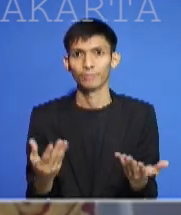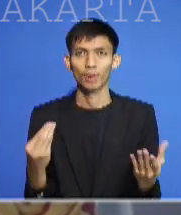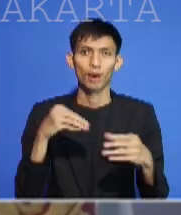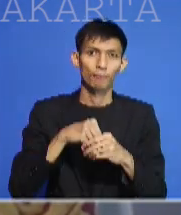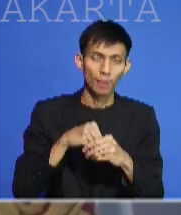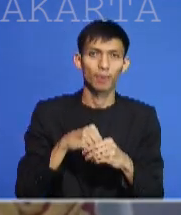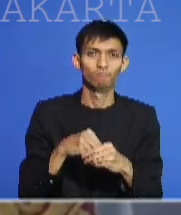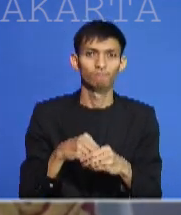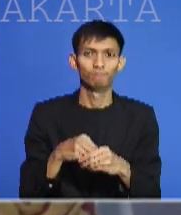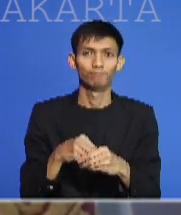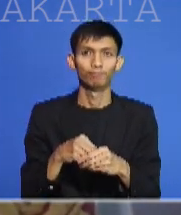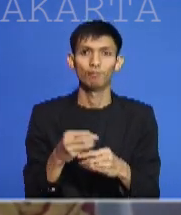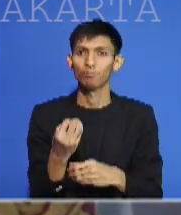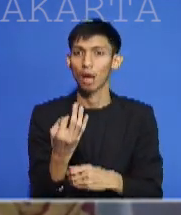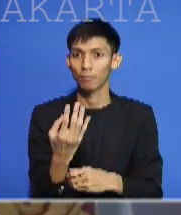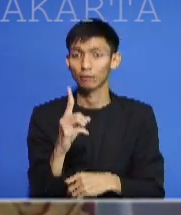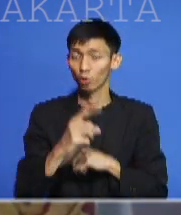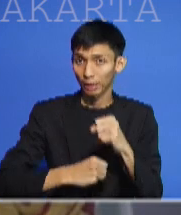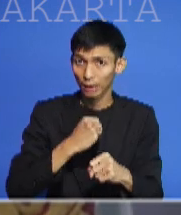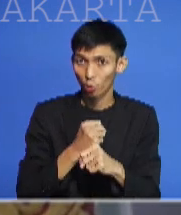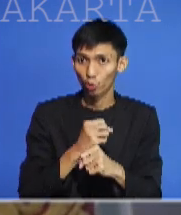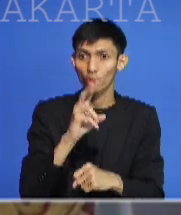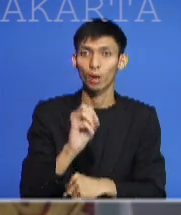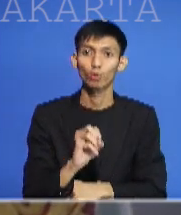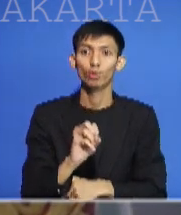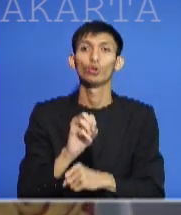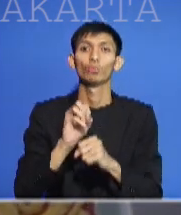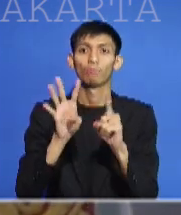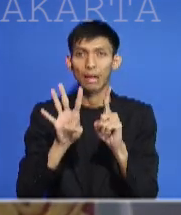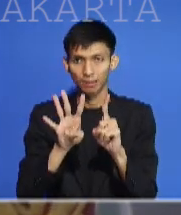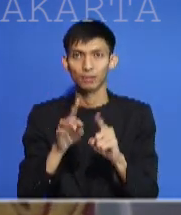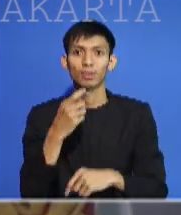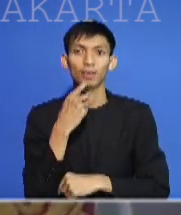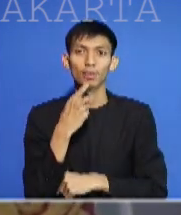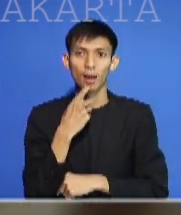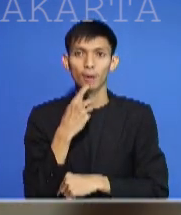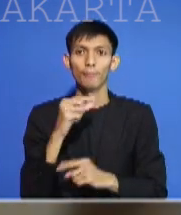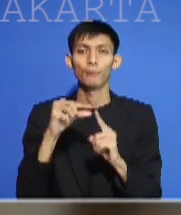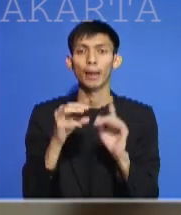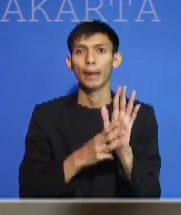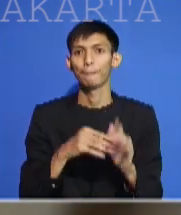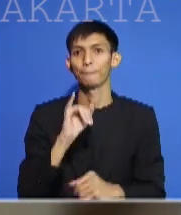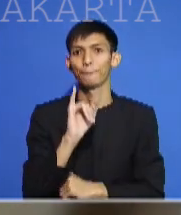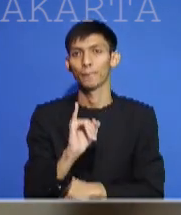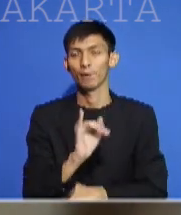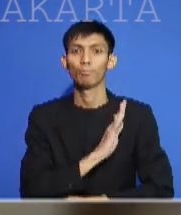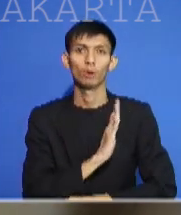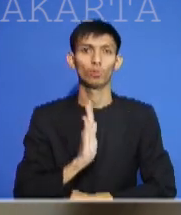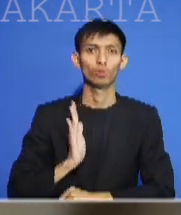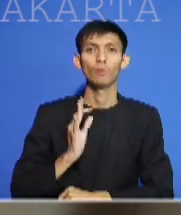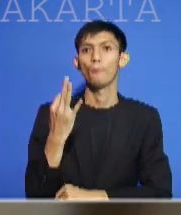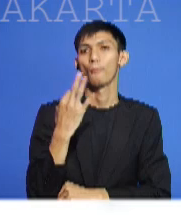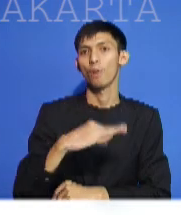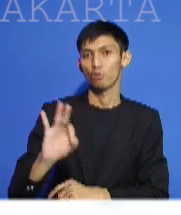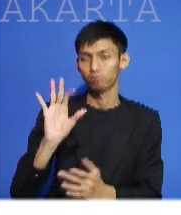Undang-Undang Nomor 1 Tahun 2018 tentang Kepala Merah. Pengurus baru terpilih melalui